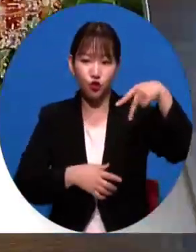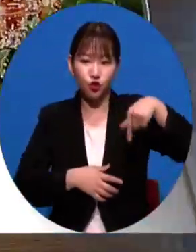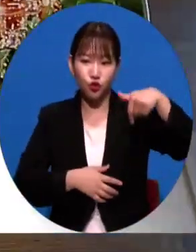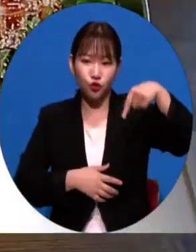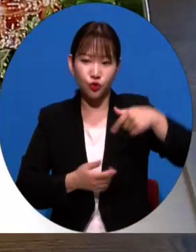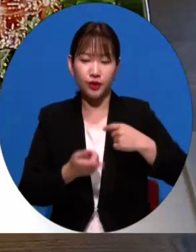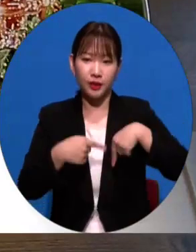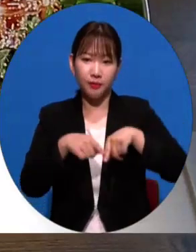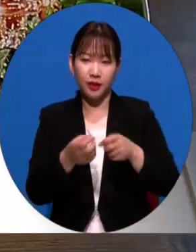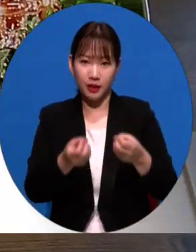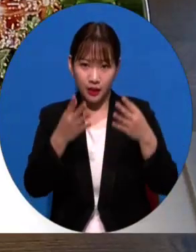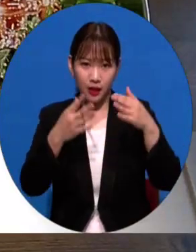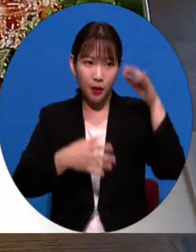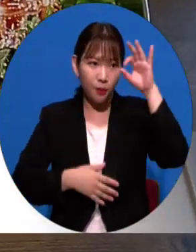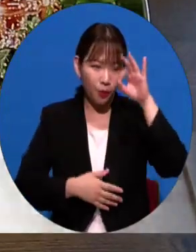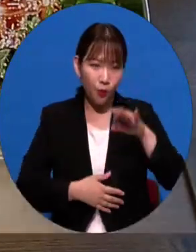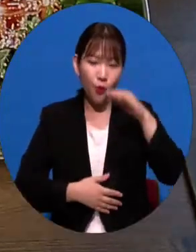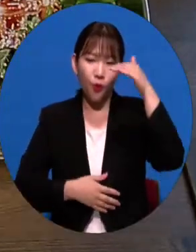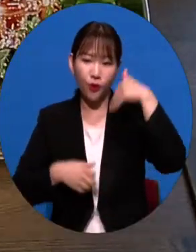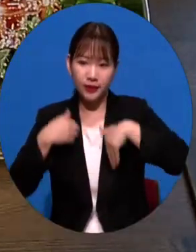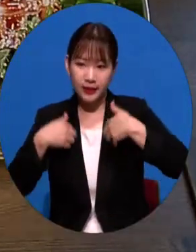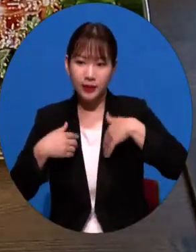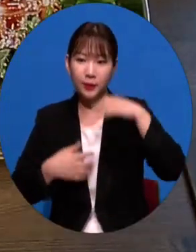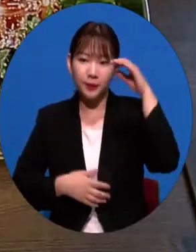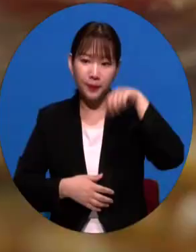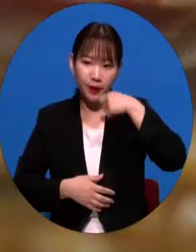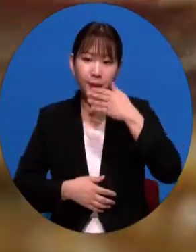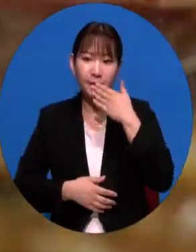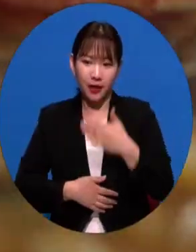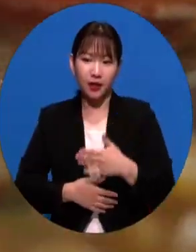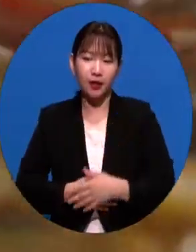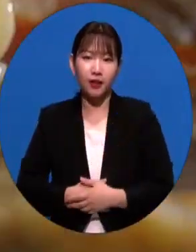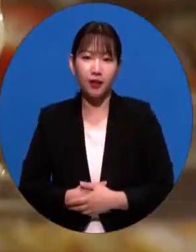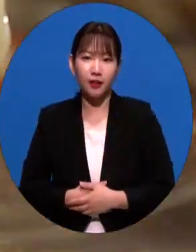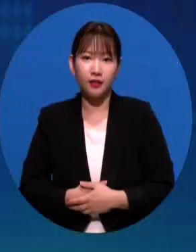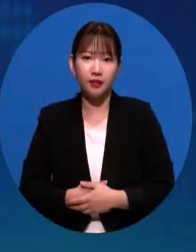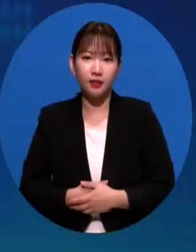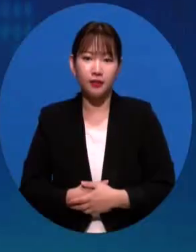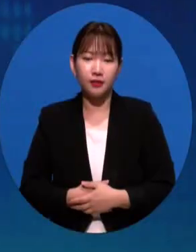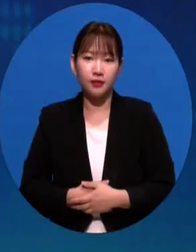볼거리와 즐길거리, 먹거리를 함께 즐길 수 있도록 했습니다.